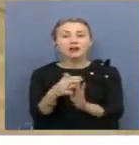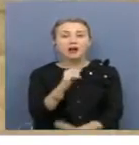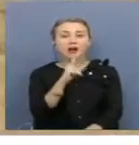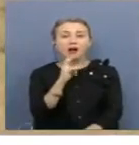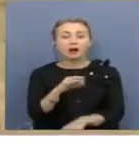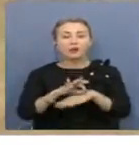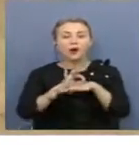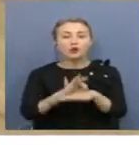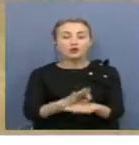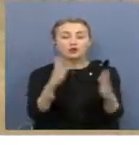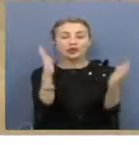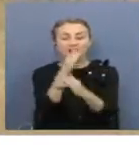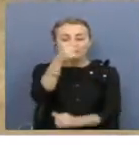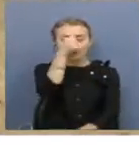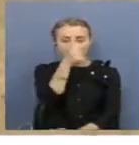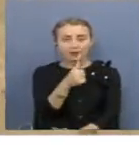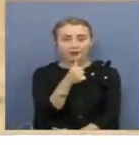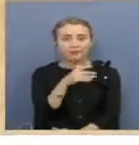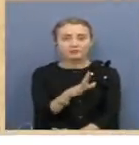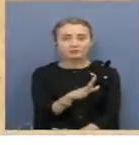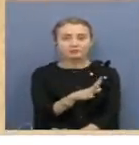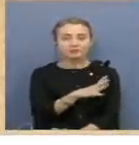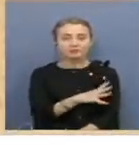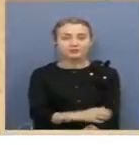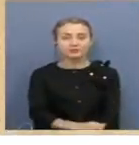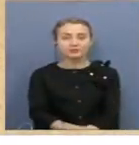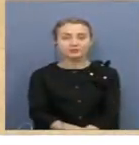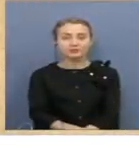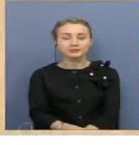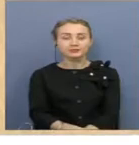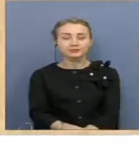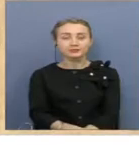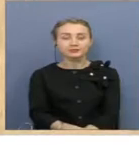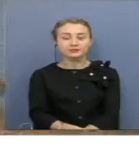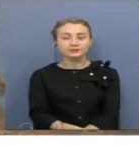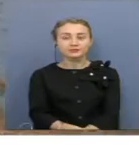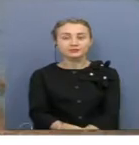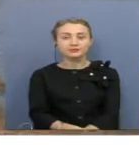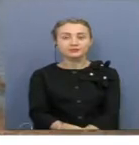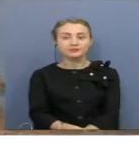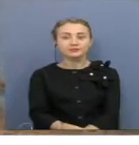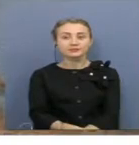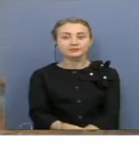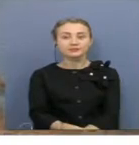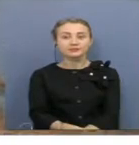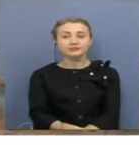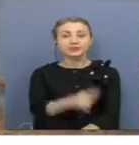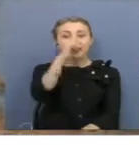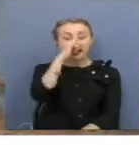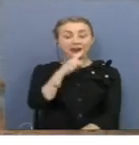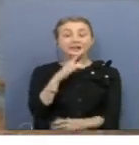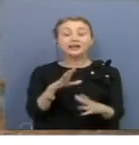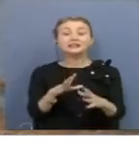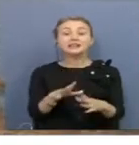айлыққа аудан әкімі арнайы келіп, Айдын көлдің жағалауын күл қоқыстан тазарту жұмыстарына жұртпен бірге атсалысты. Қазақ елі, қазақ жері. Міне